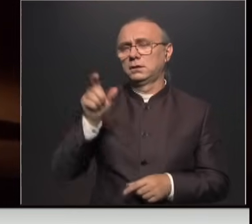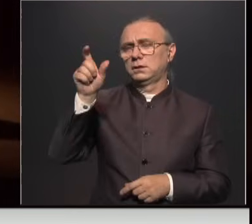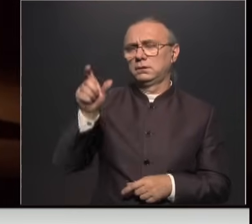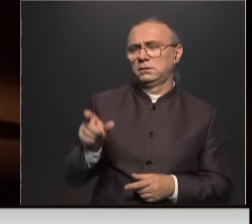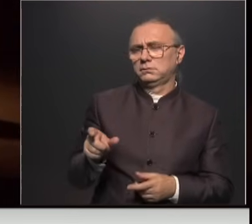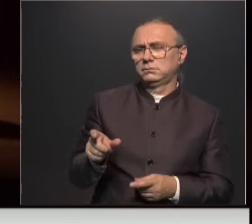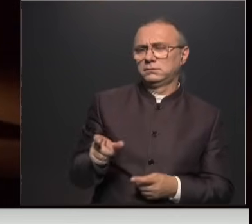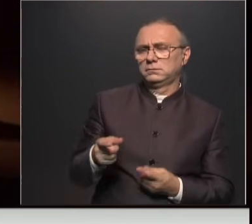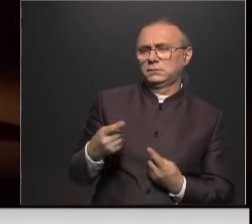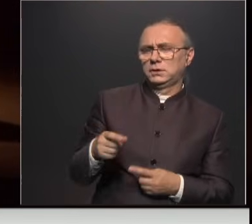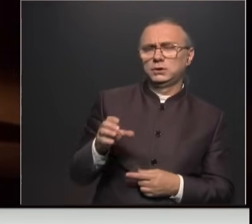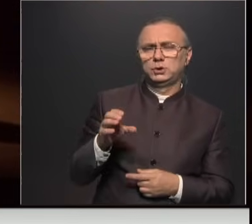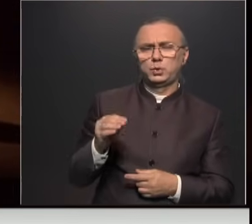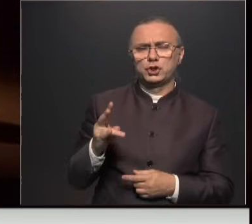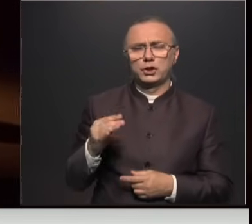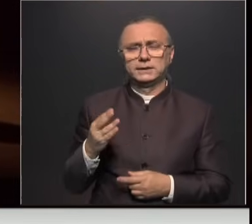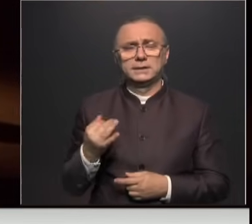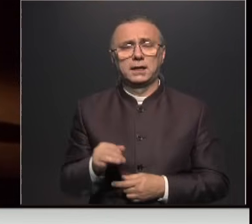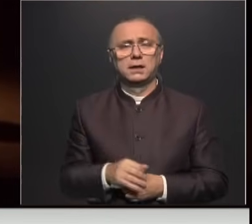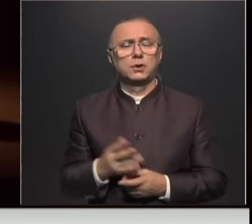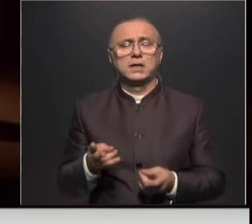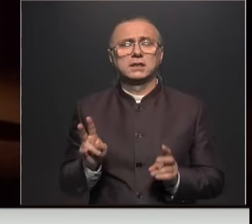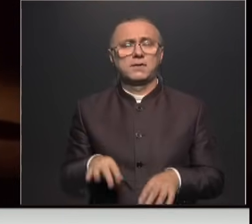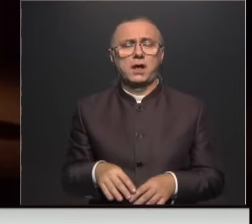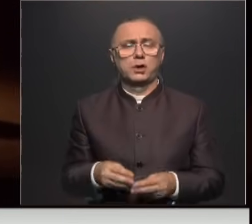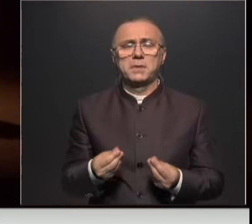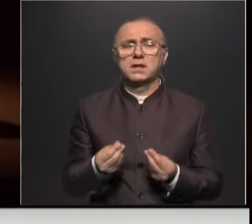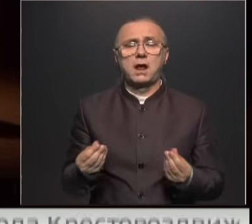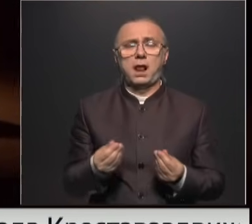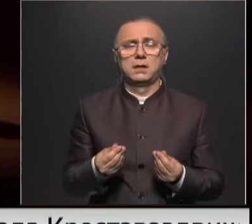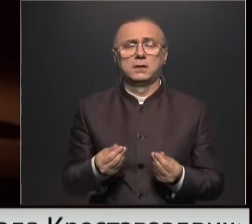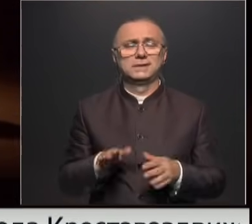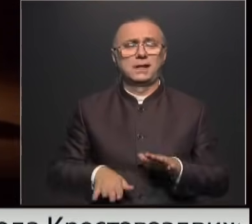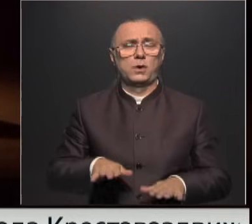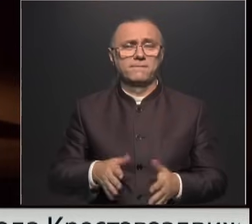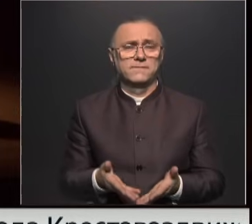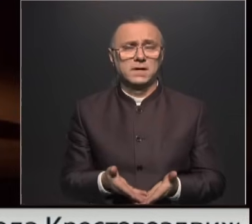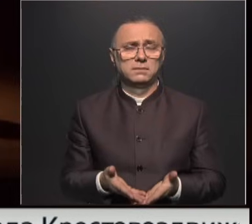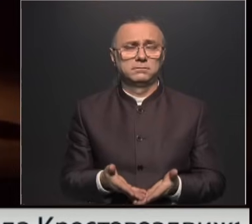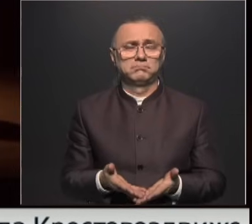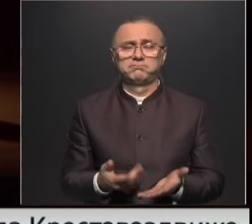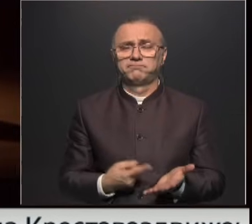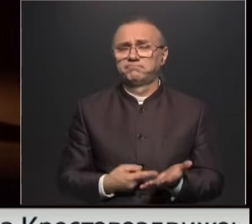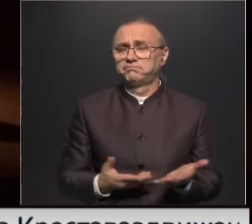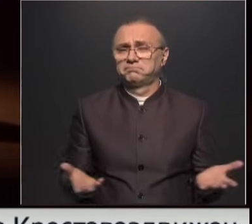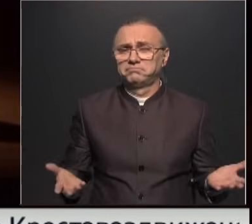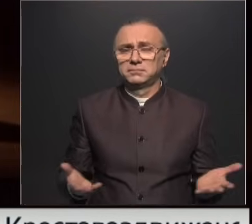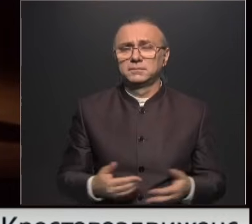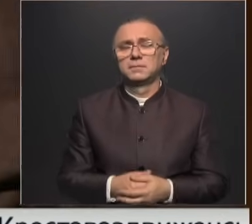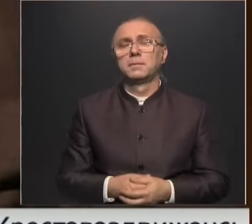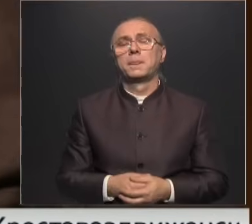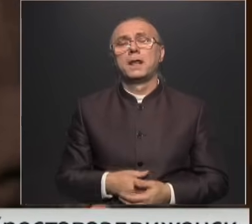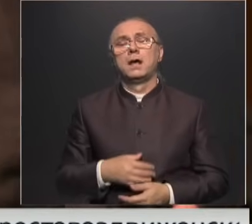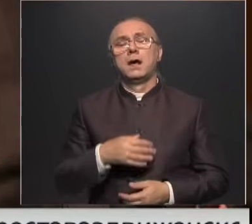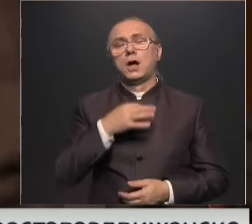не оставляют после себя материальных следов, то как нам к этому относиться? Ответ для христианина